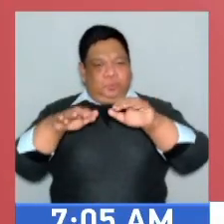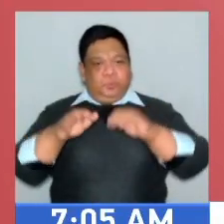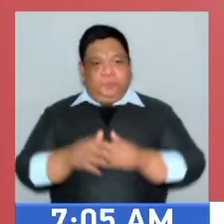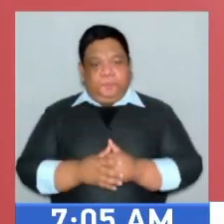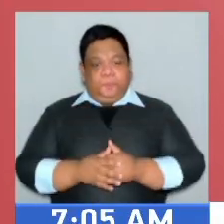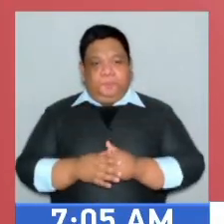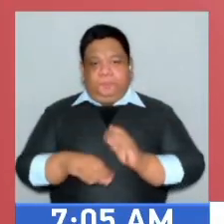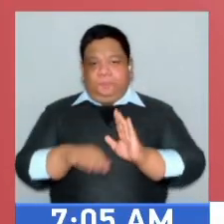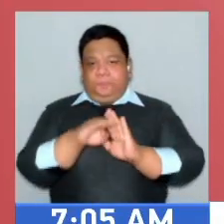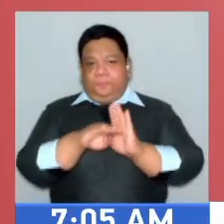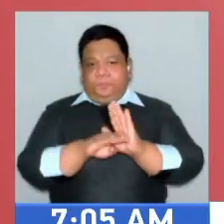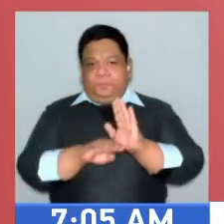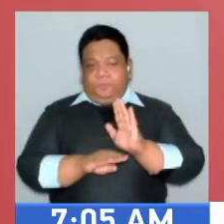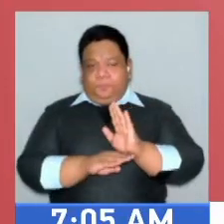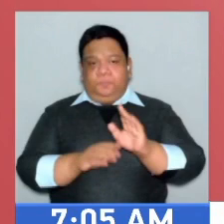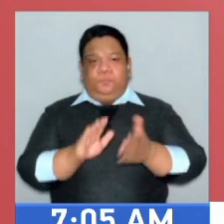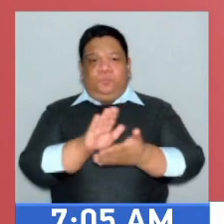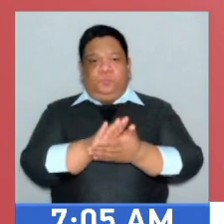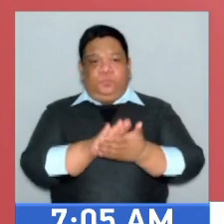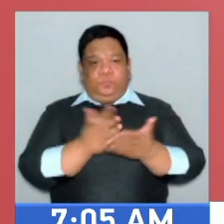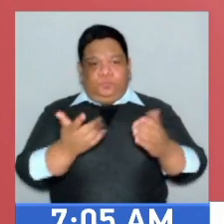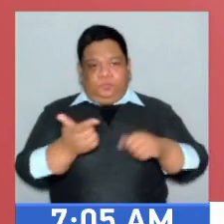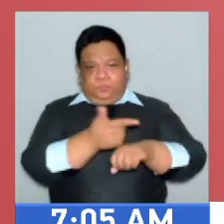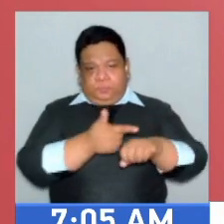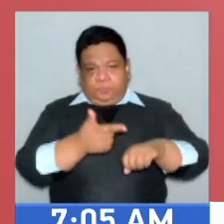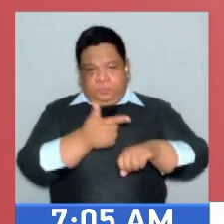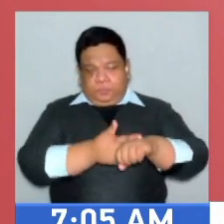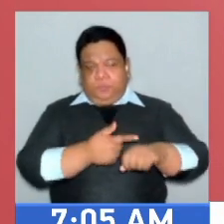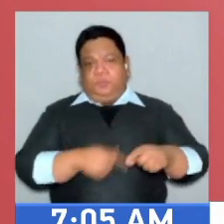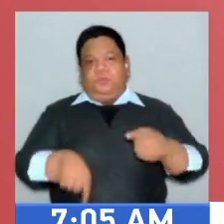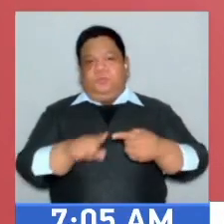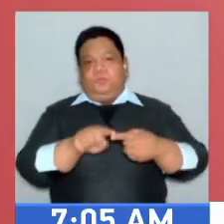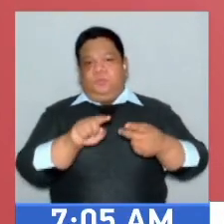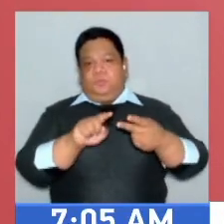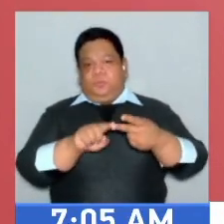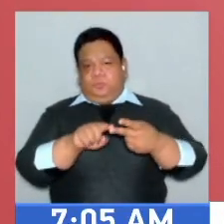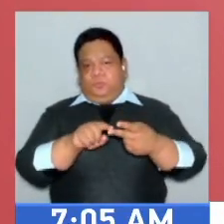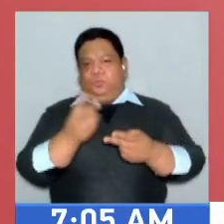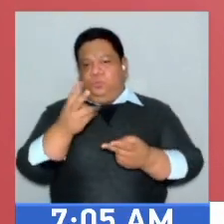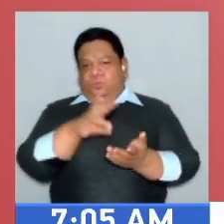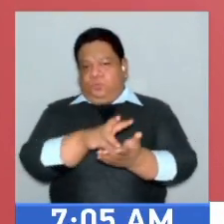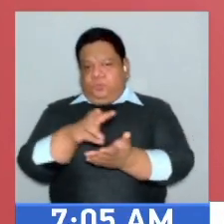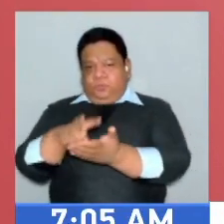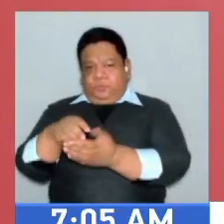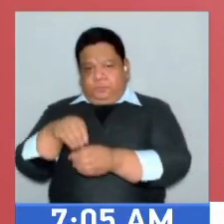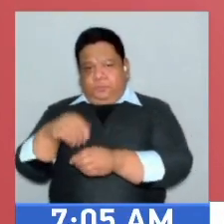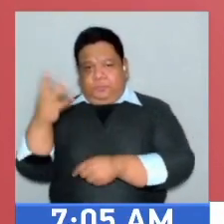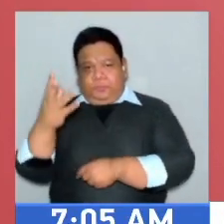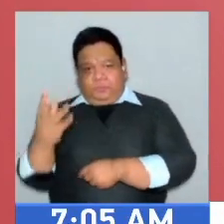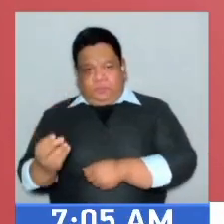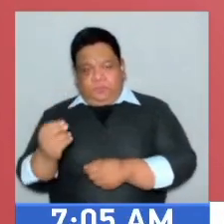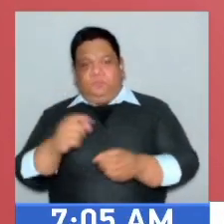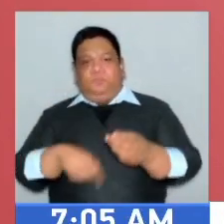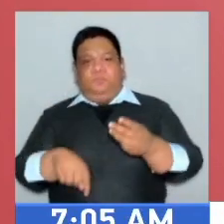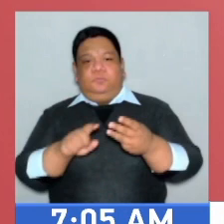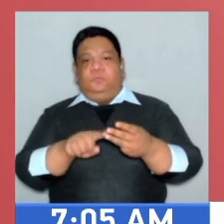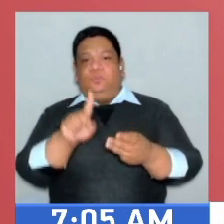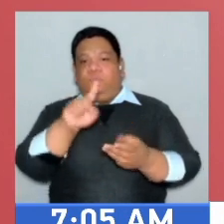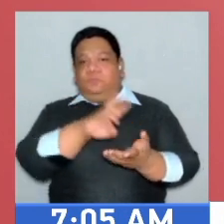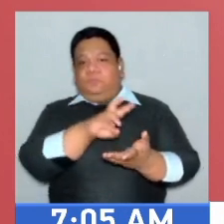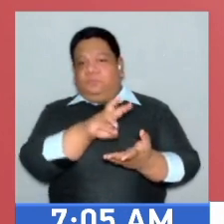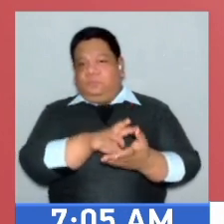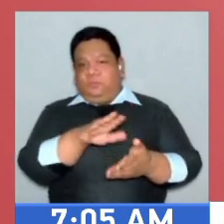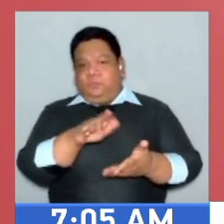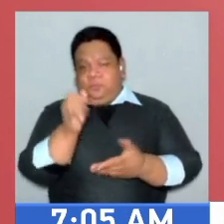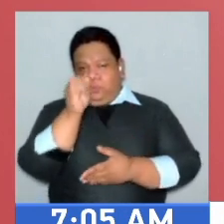lahat ng antas sa Guimaras, gayon din sa San Luis at Balayan sa Batangas, pati sa Dumangas, Iloilo Province. Wala